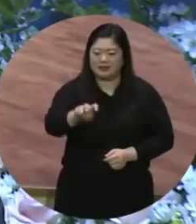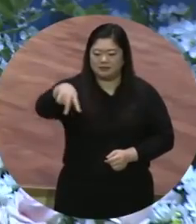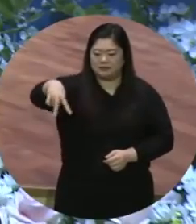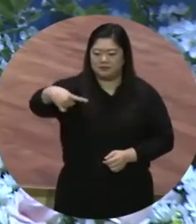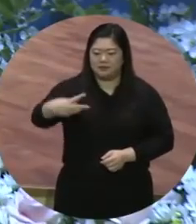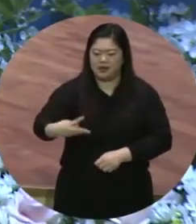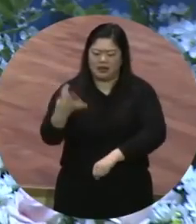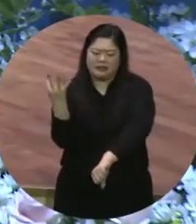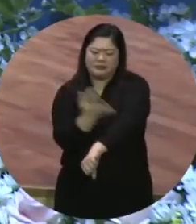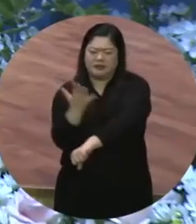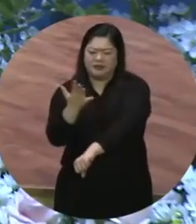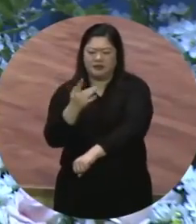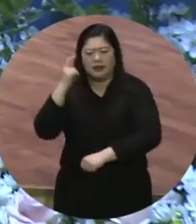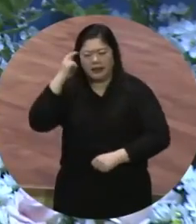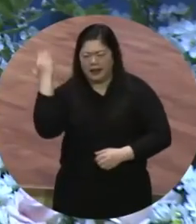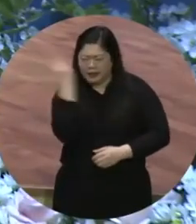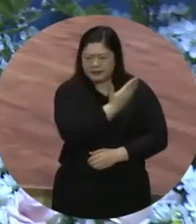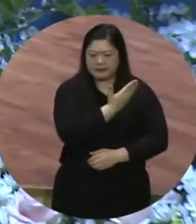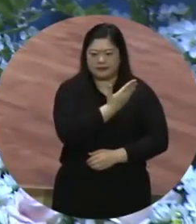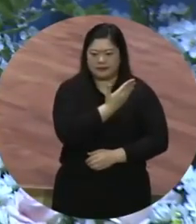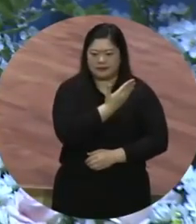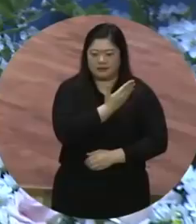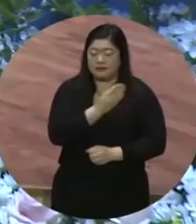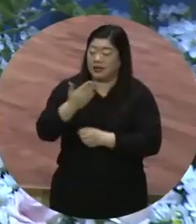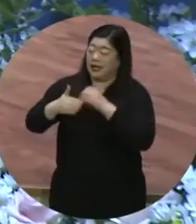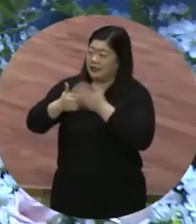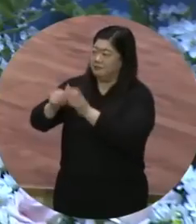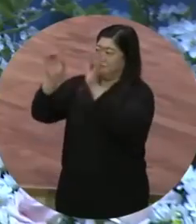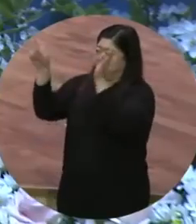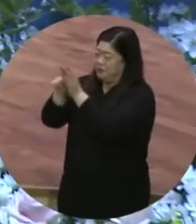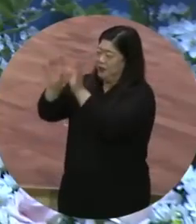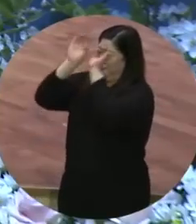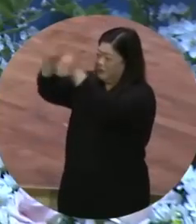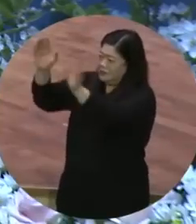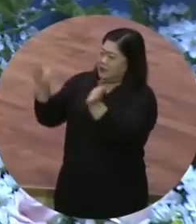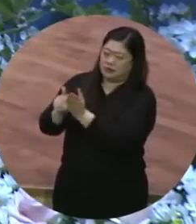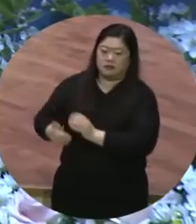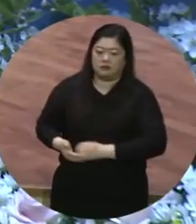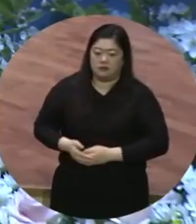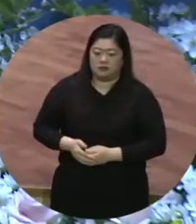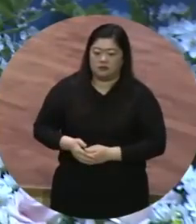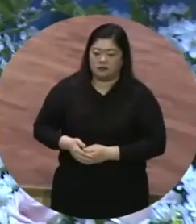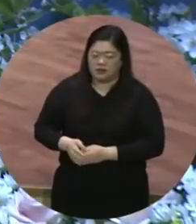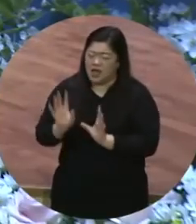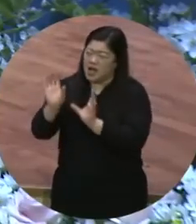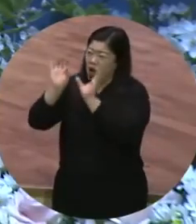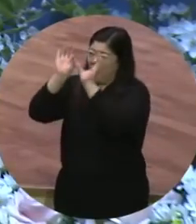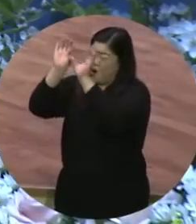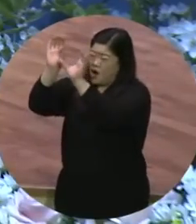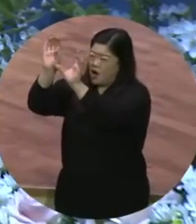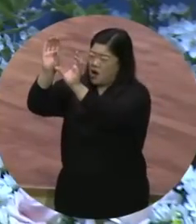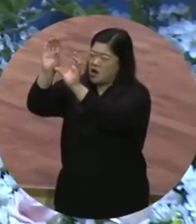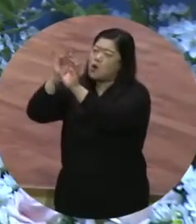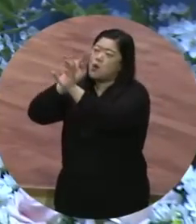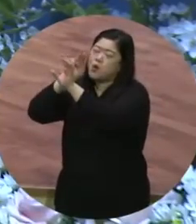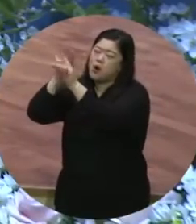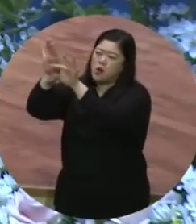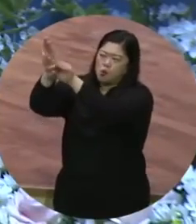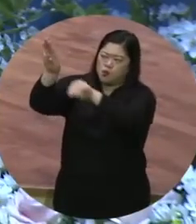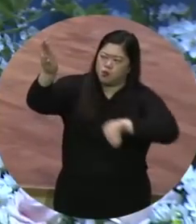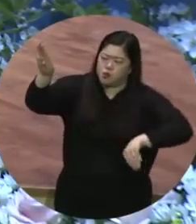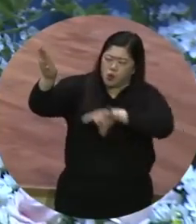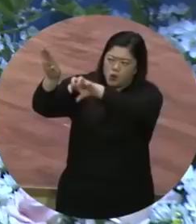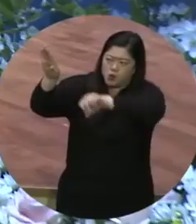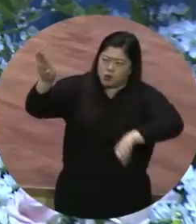어떻게 보면 아무 생각이 없는 사람 같아. 그게 심플한 삶이에요. 그게 하나님 절대 죽고 믿는 사람이에요. 뭐가 머리가 복잡해. 뭐